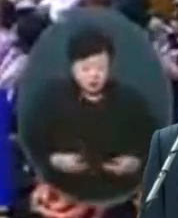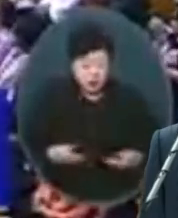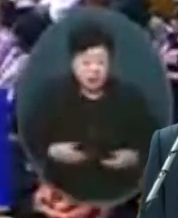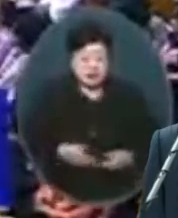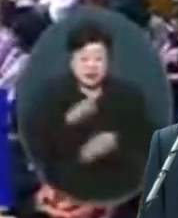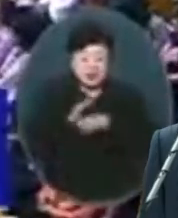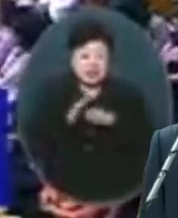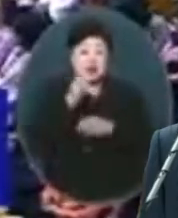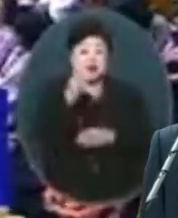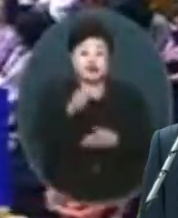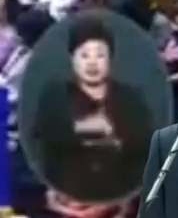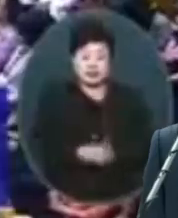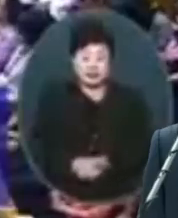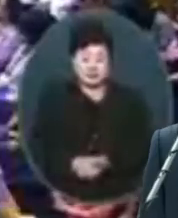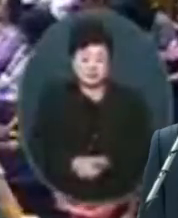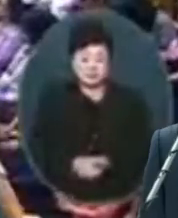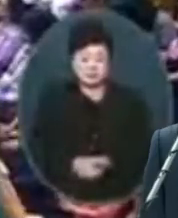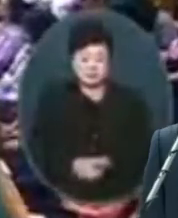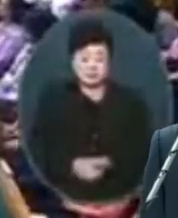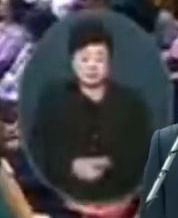것을 채우시리라.